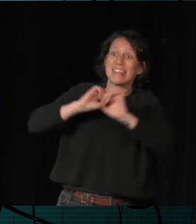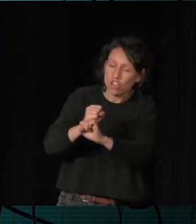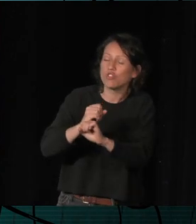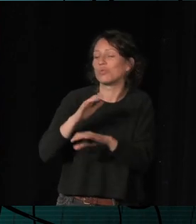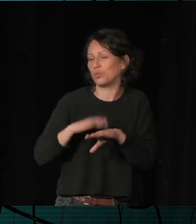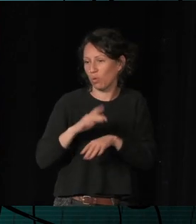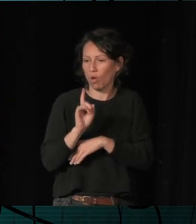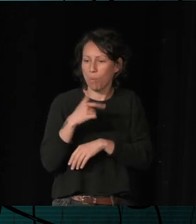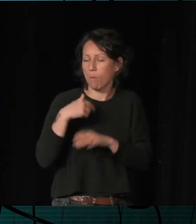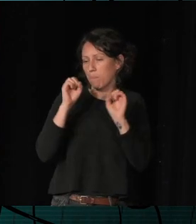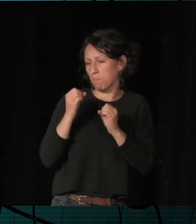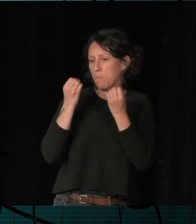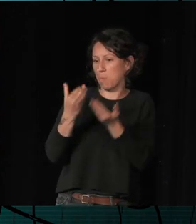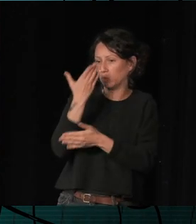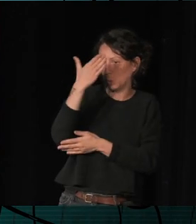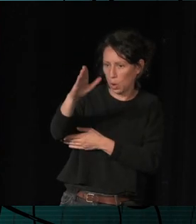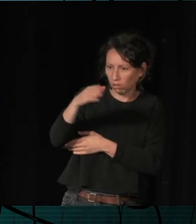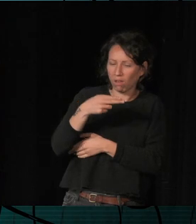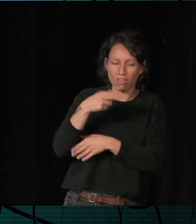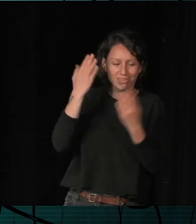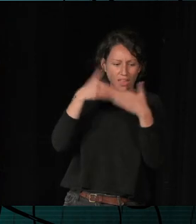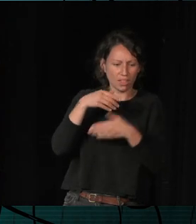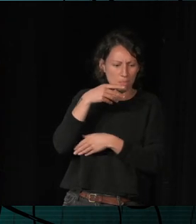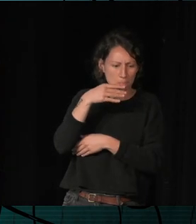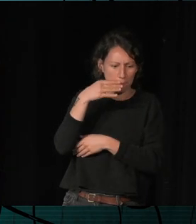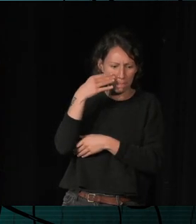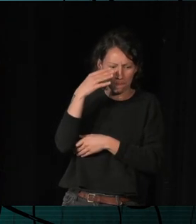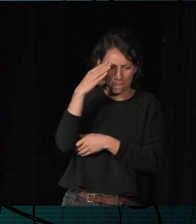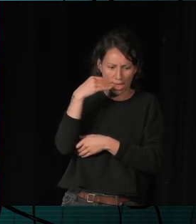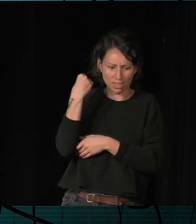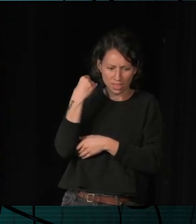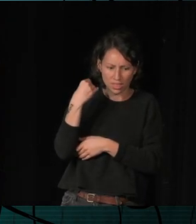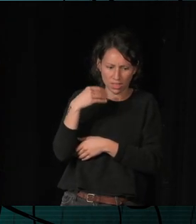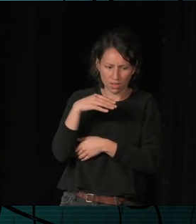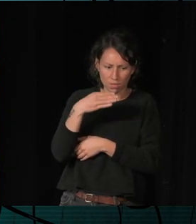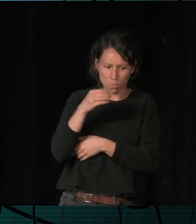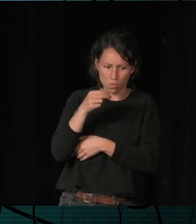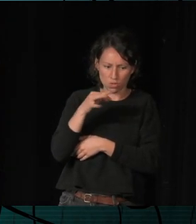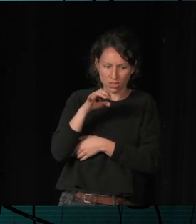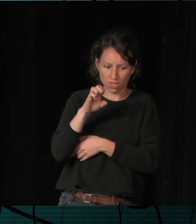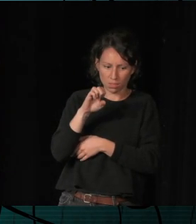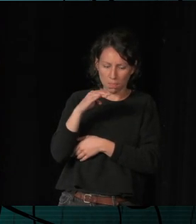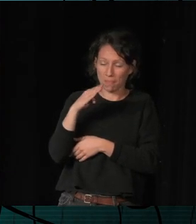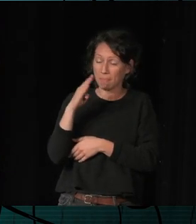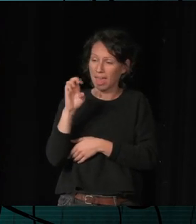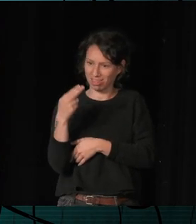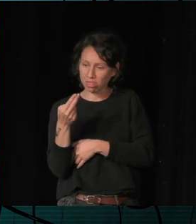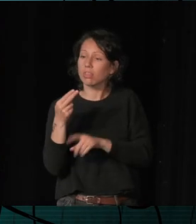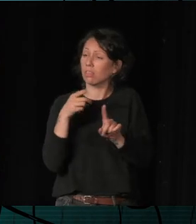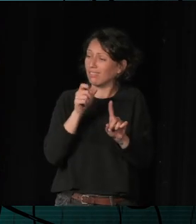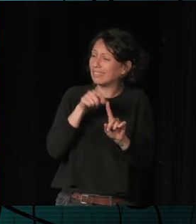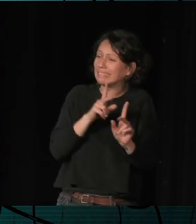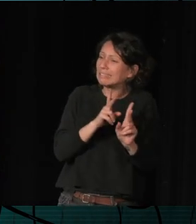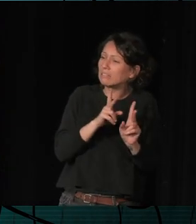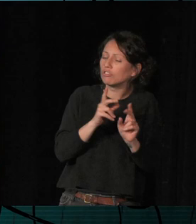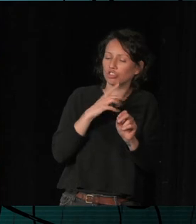1966, qui est littéralement c'est développé par LCB Games, et leur but c'est de faire, ils ont appelé cette série de